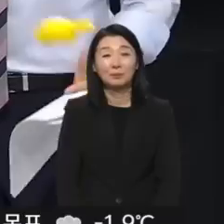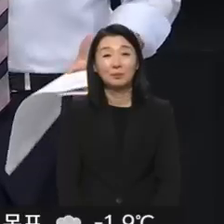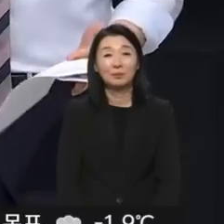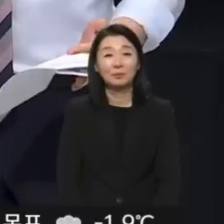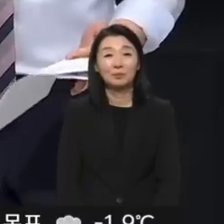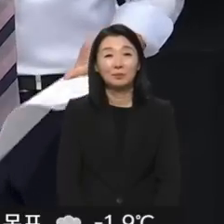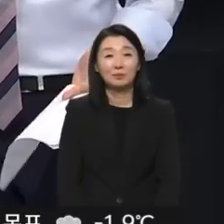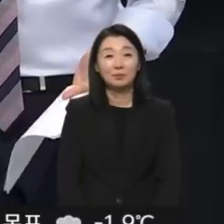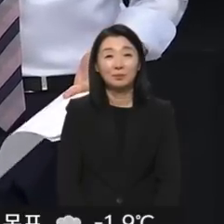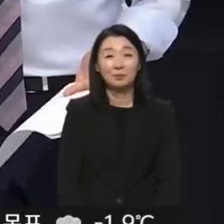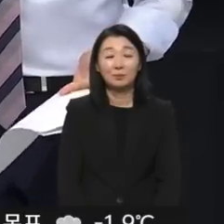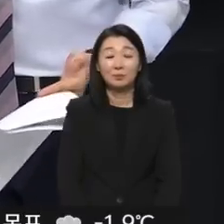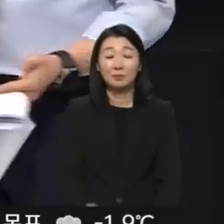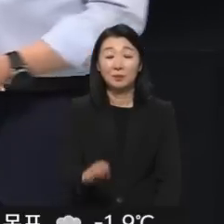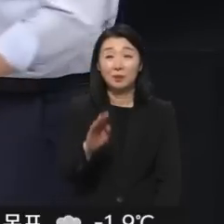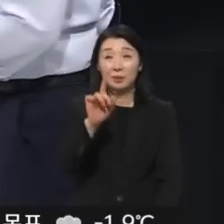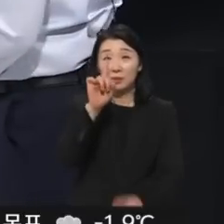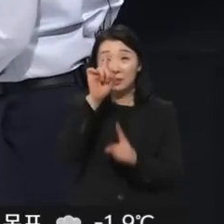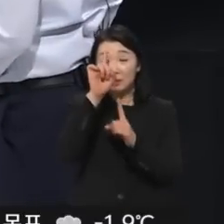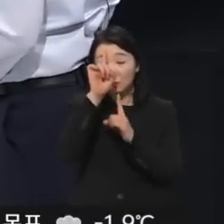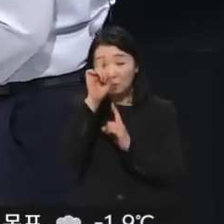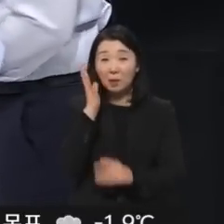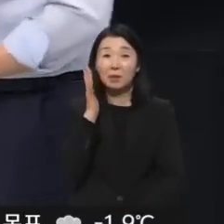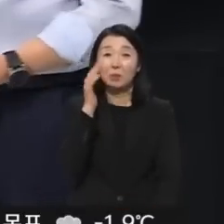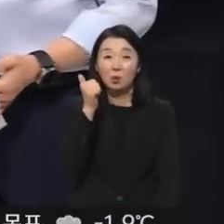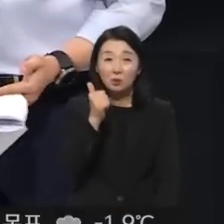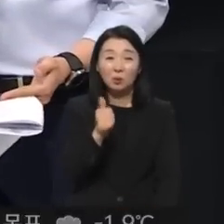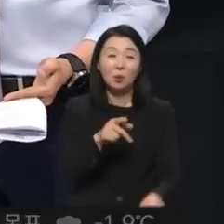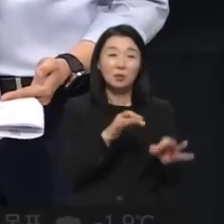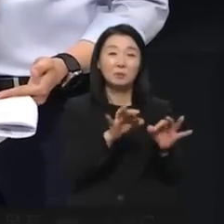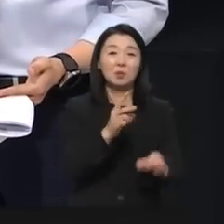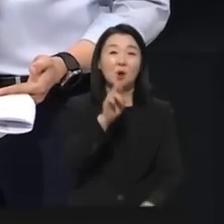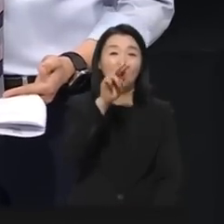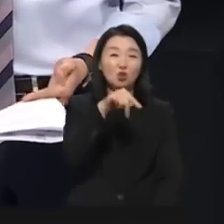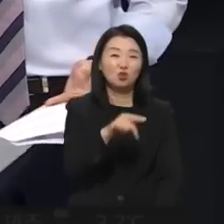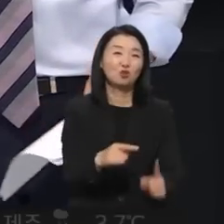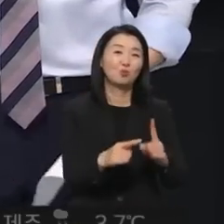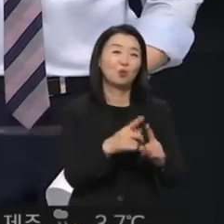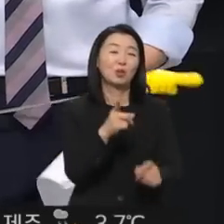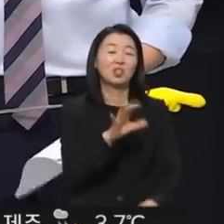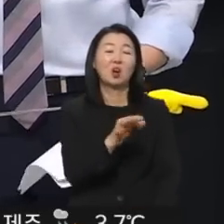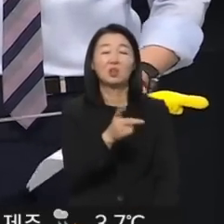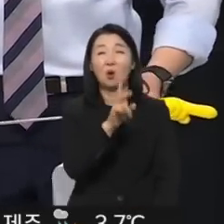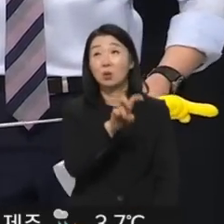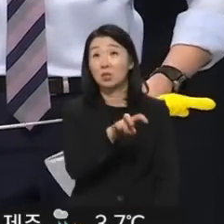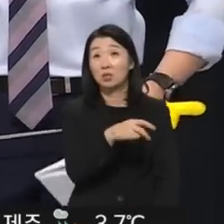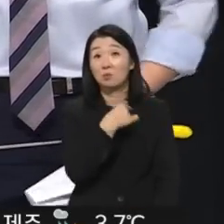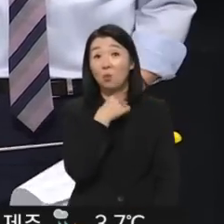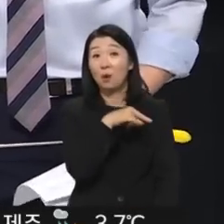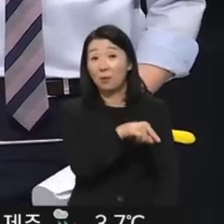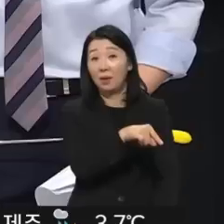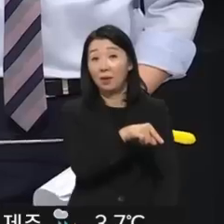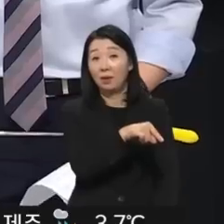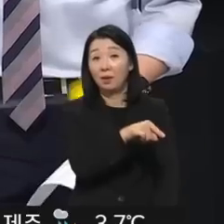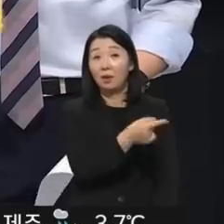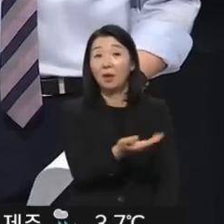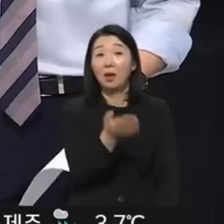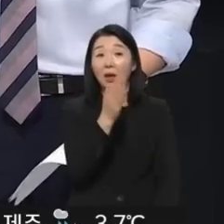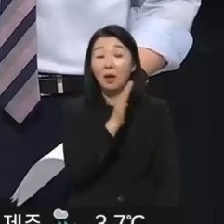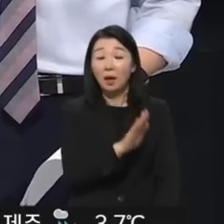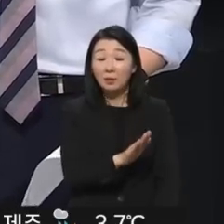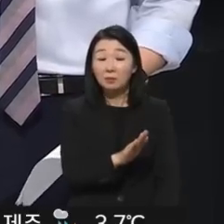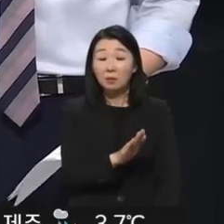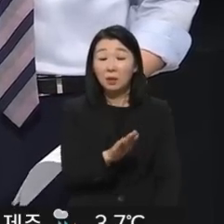그러니까 이명박 대 김경수 플러스 정경심의 구도를 원한 건데요. 다만 그렇다고 해서 이